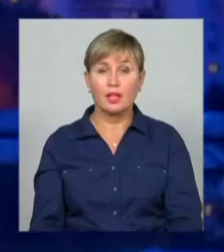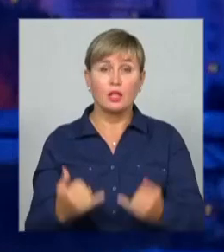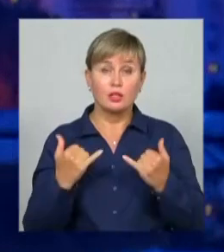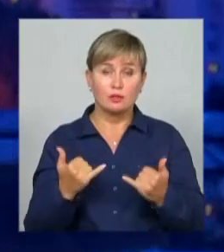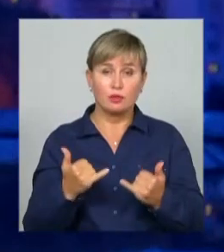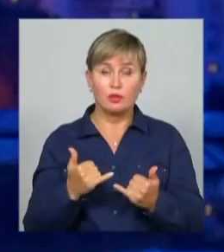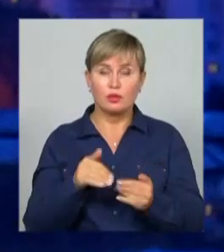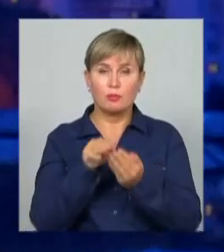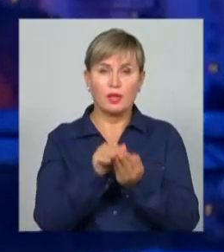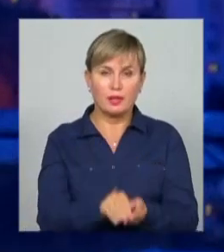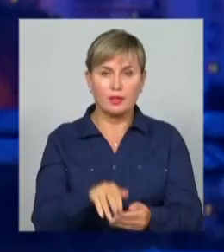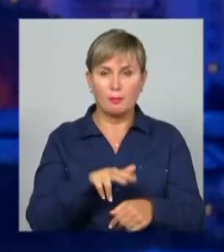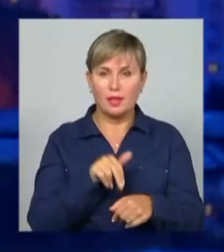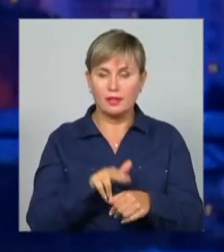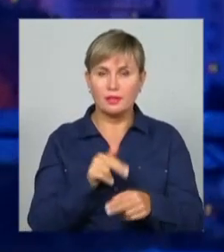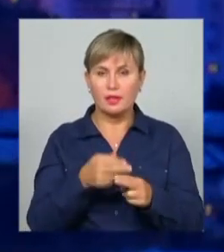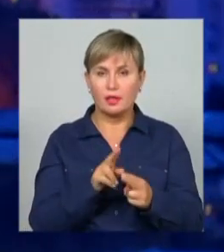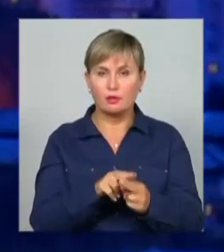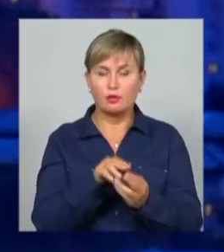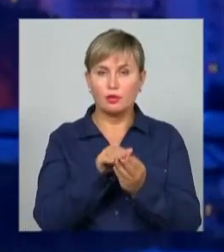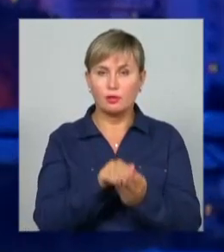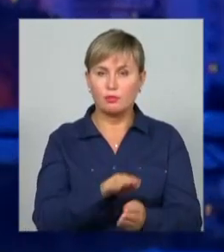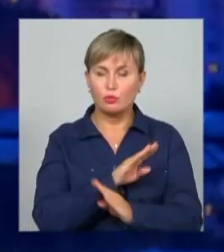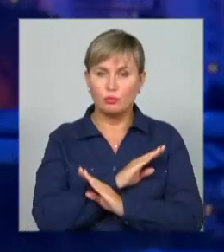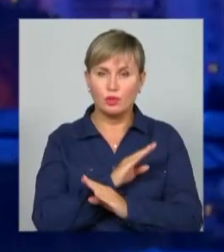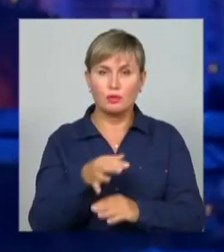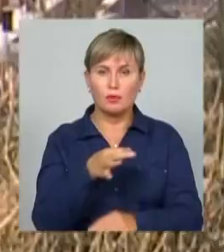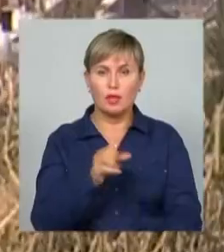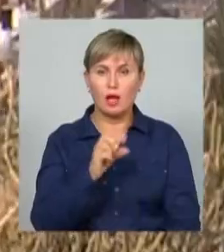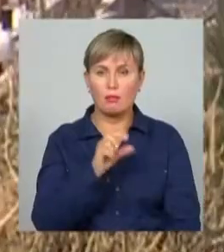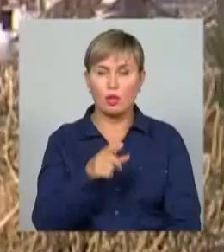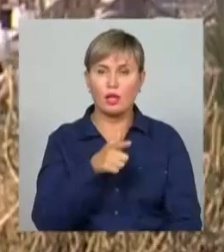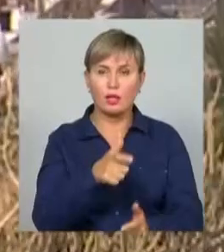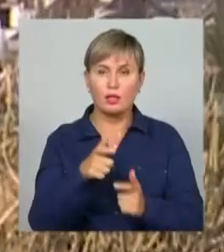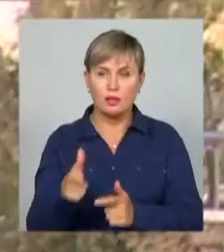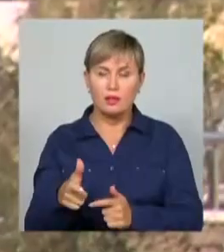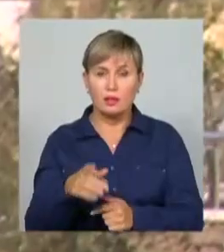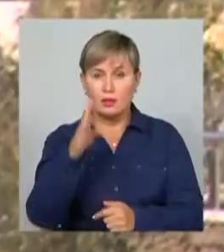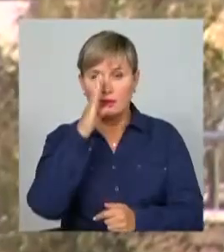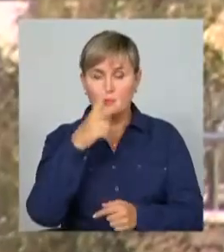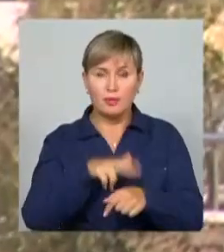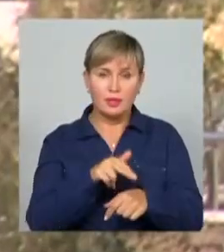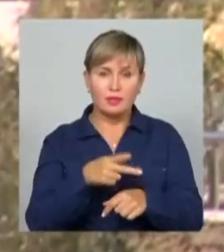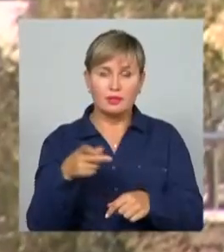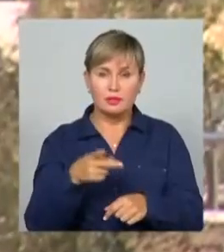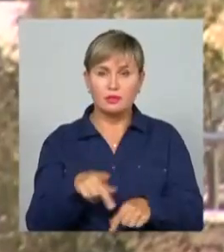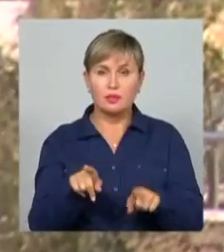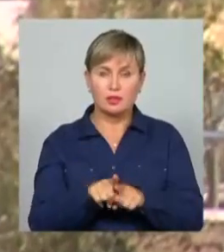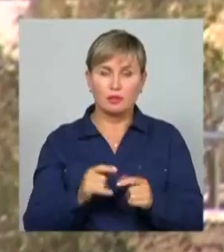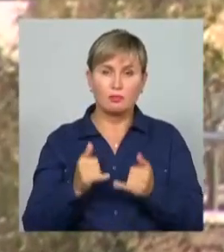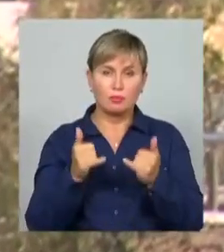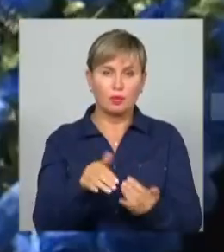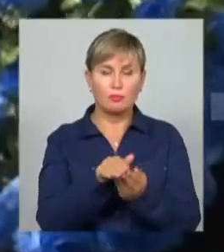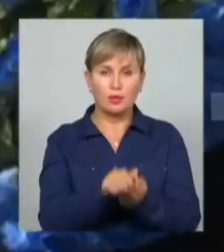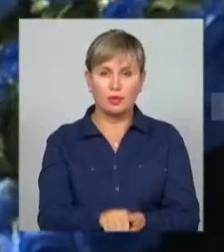Сегодня простились с полицейскими, которые погибли при стрельбе в микрорайоне Акбулак. Майора полиции Дархана Сулеева с подобающими почестями